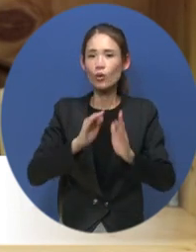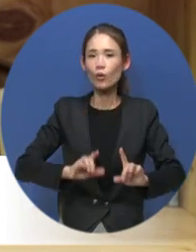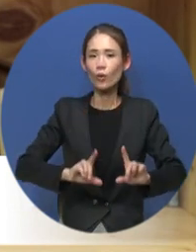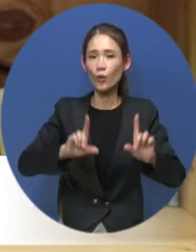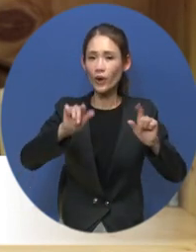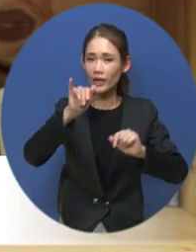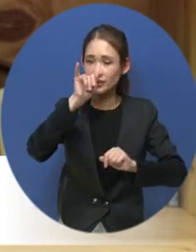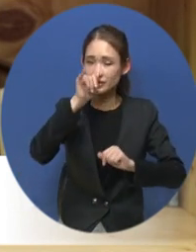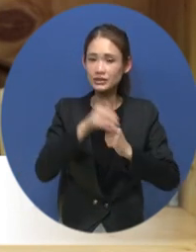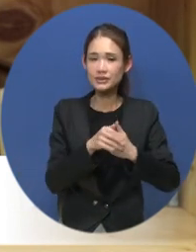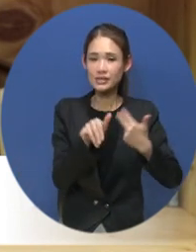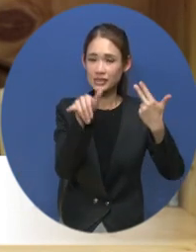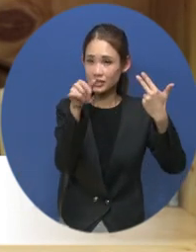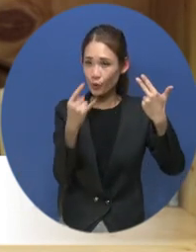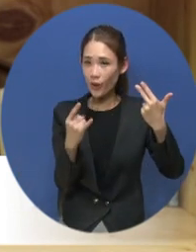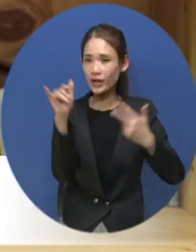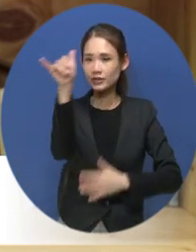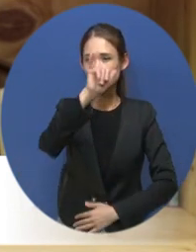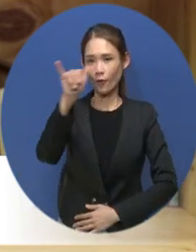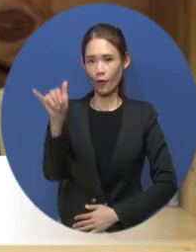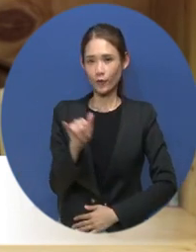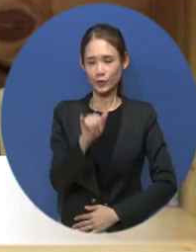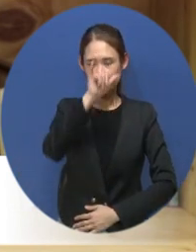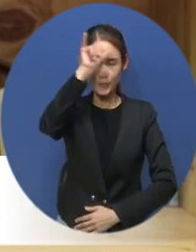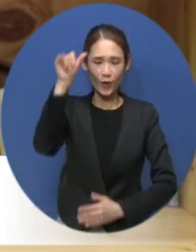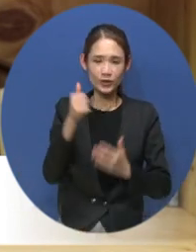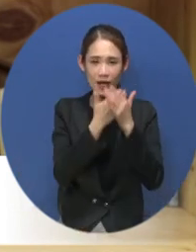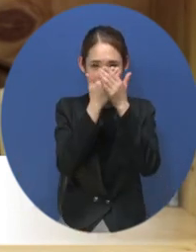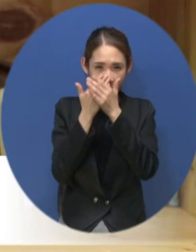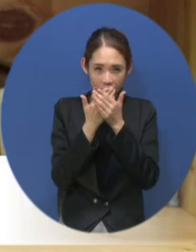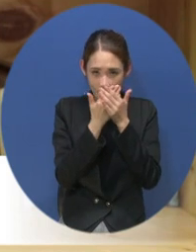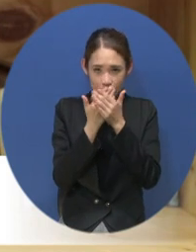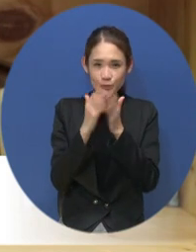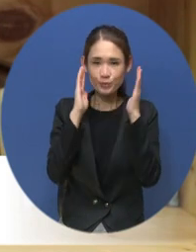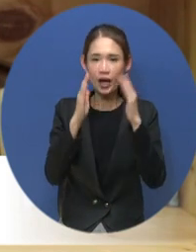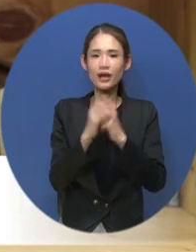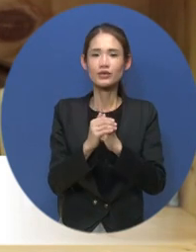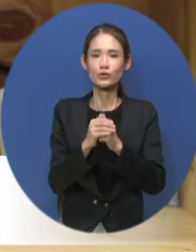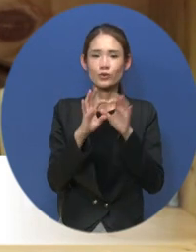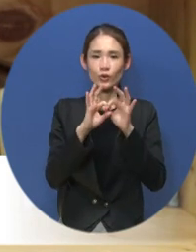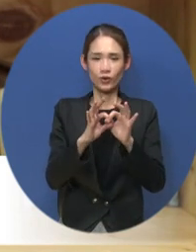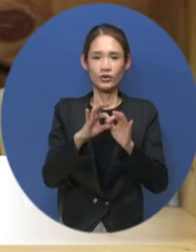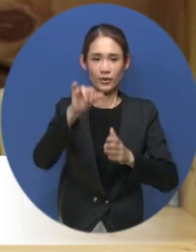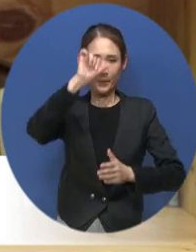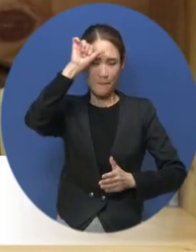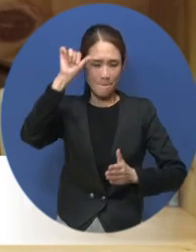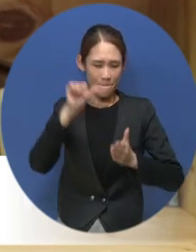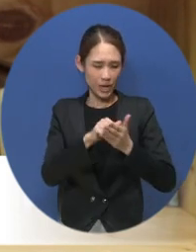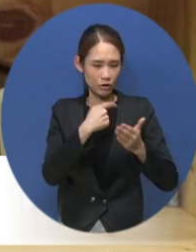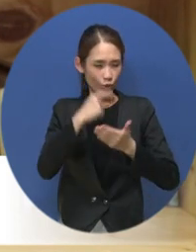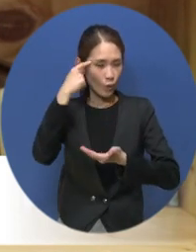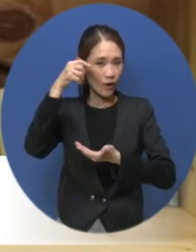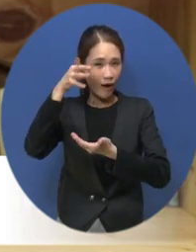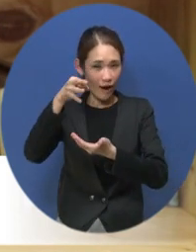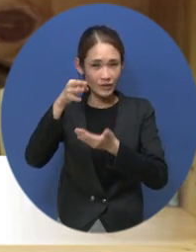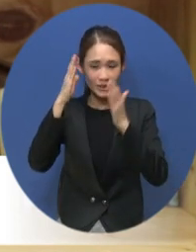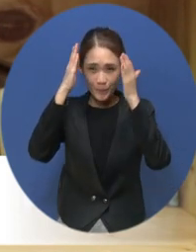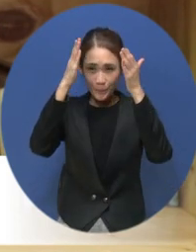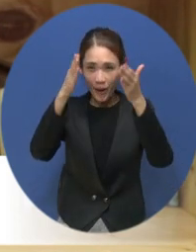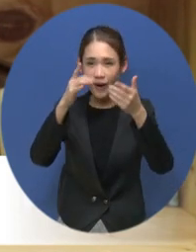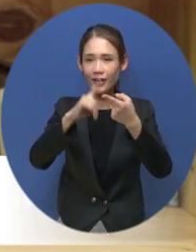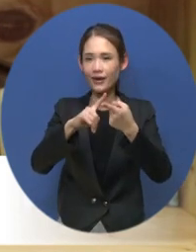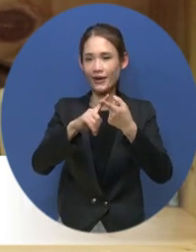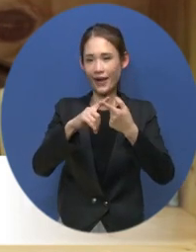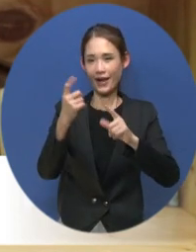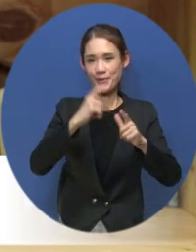있을 제7회 전국 평생학습 박람회를 통해서 순천의 평생교육의 가치와 방향성을 다시